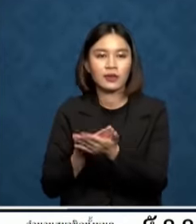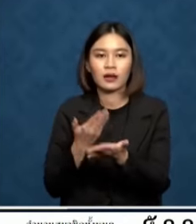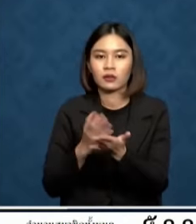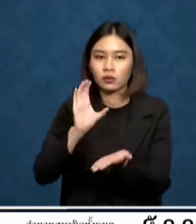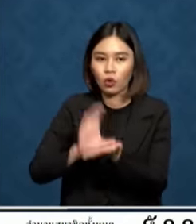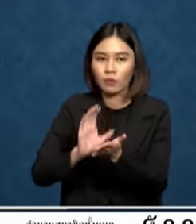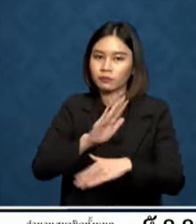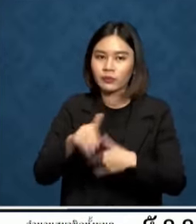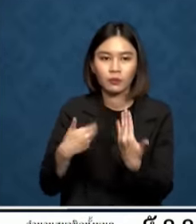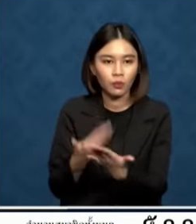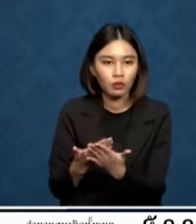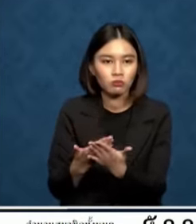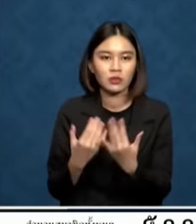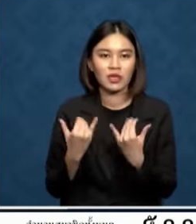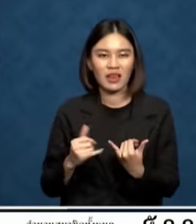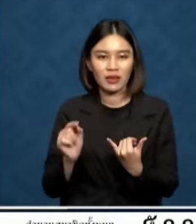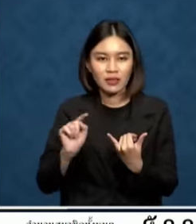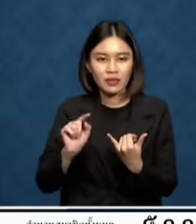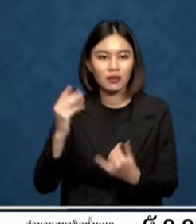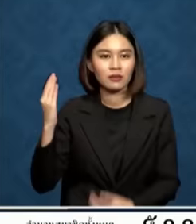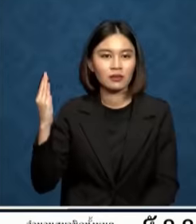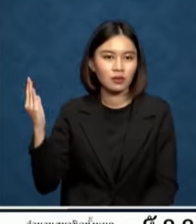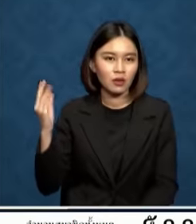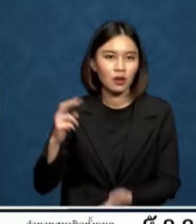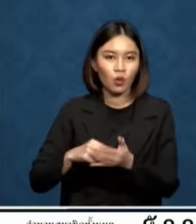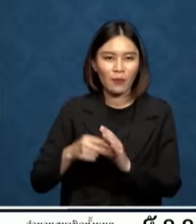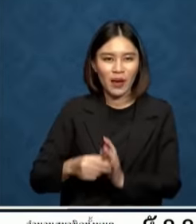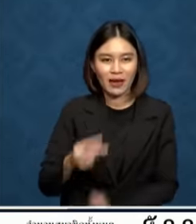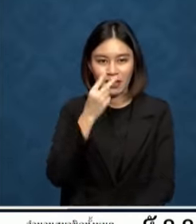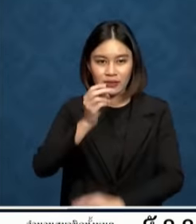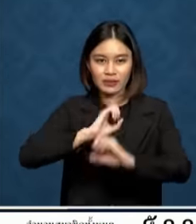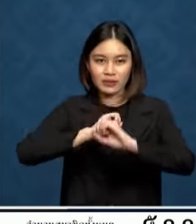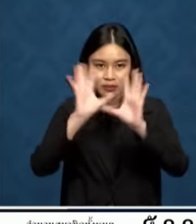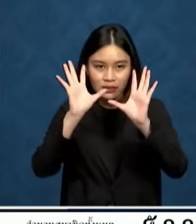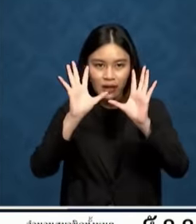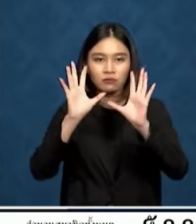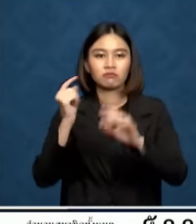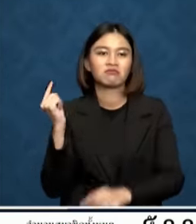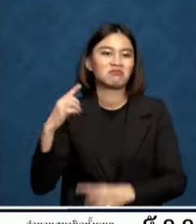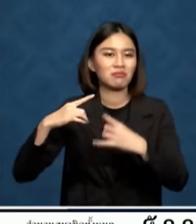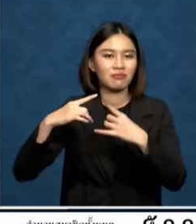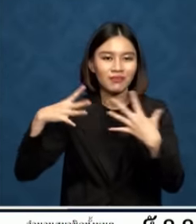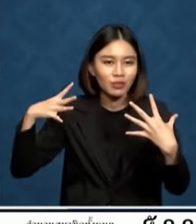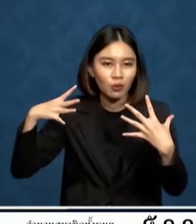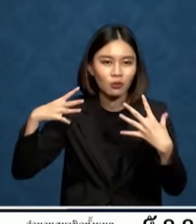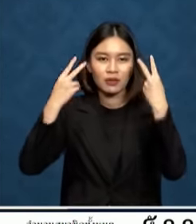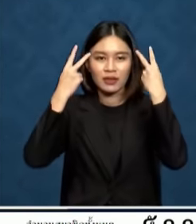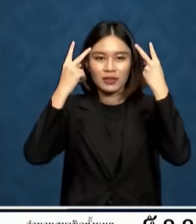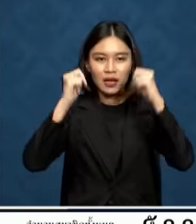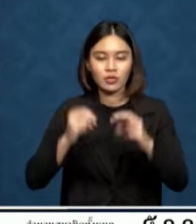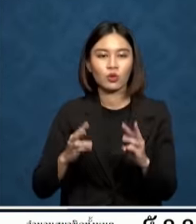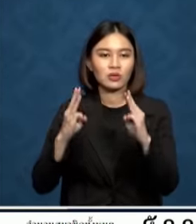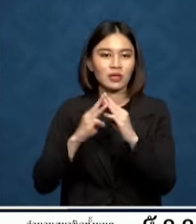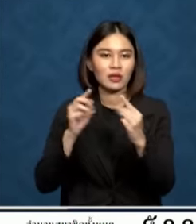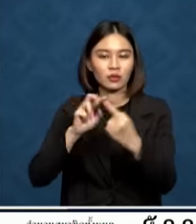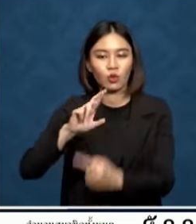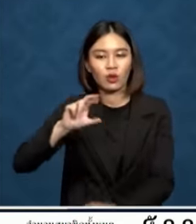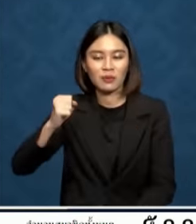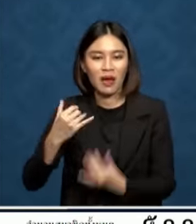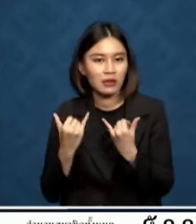ประมาณอันนี้ก็คือตัวฟ้องว่ามันไม่ตรงกับที่นายกสัญญากับสภา